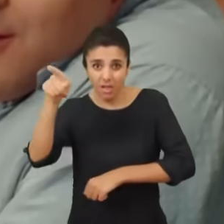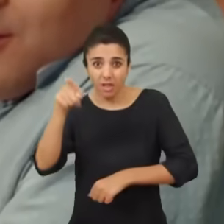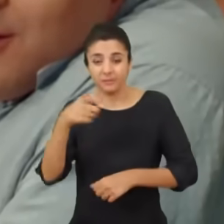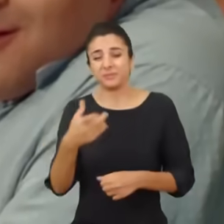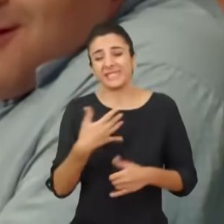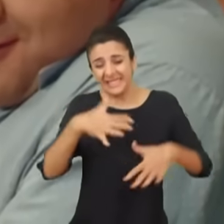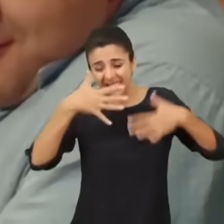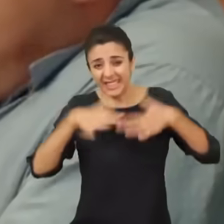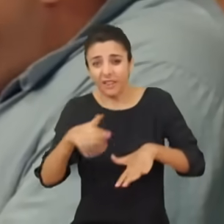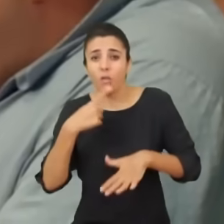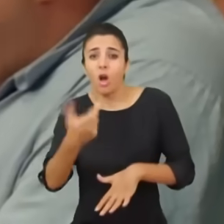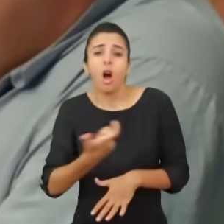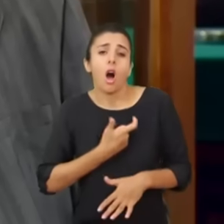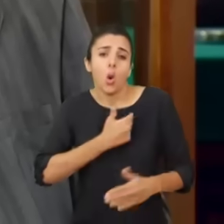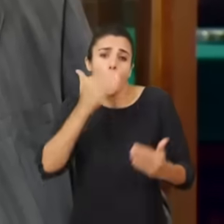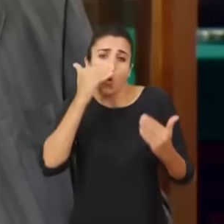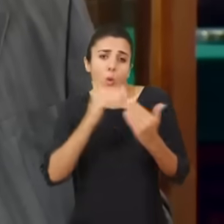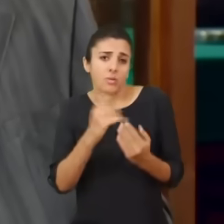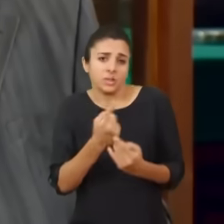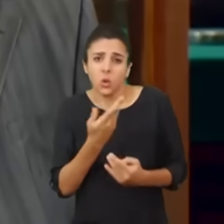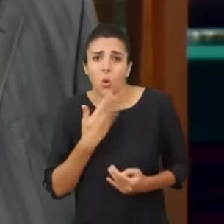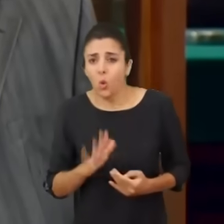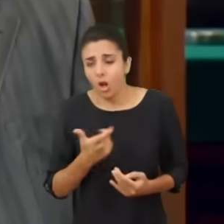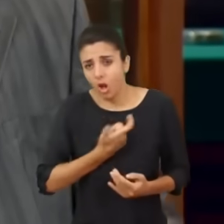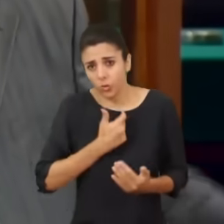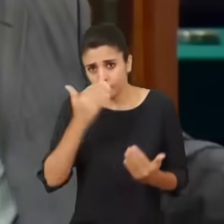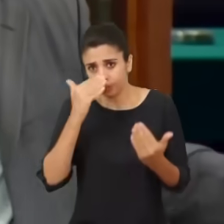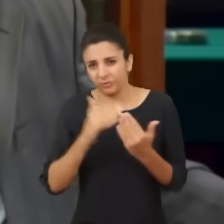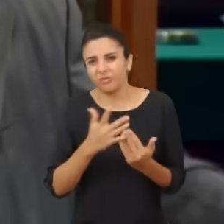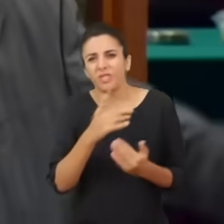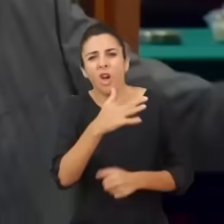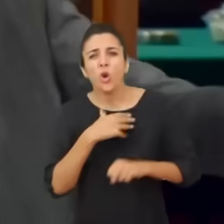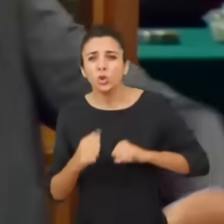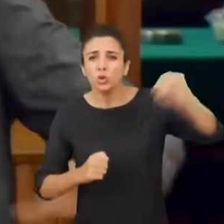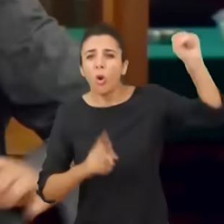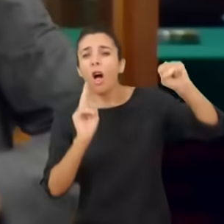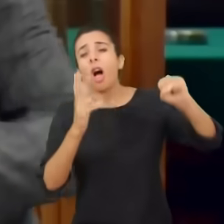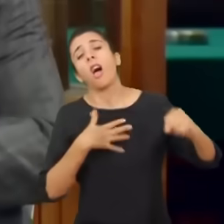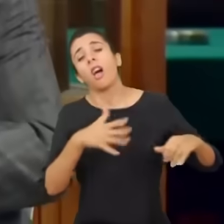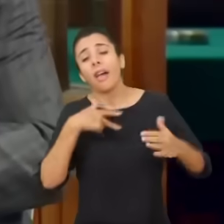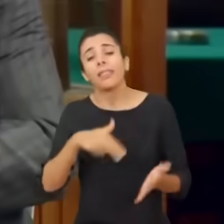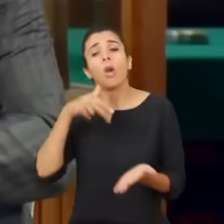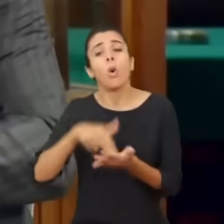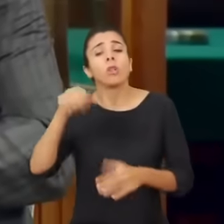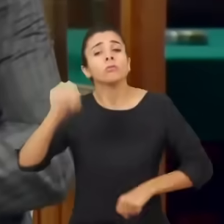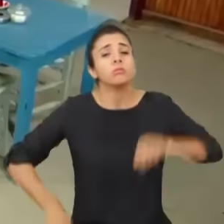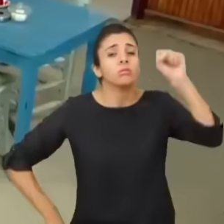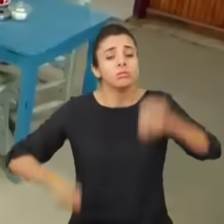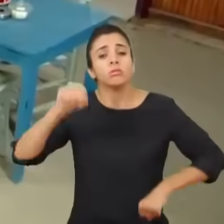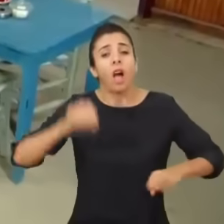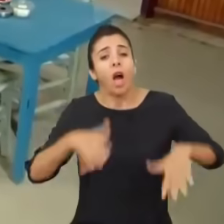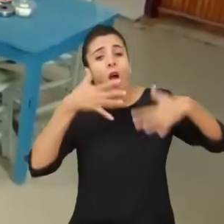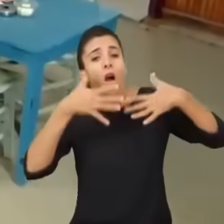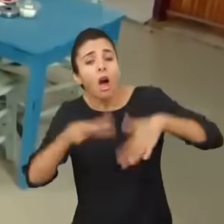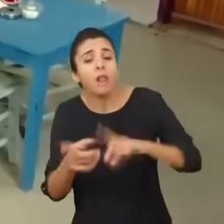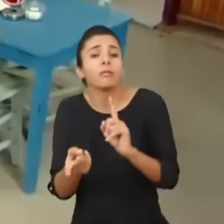Oğlum grev diyoruz be. Bu senin yasal hakkın. Ne karıştırması? Abi bu solcuların zaten sürekli yaptığı şey. Ya yürüyüş yaparlar, ya eylem yaparlar,